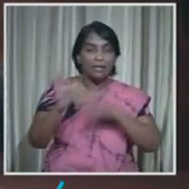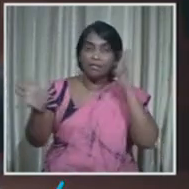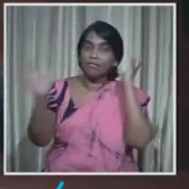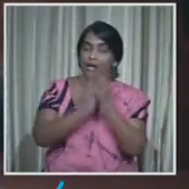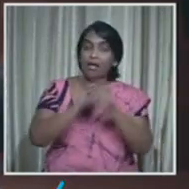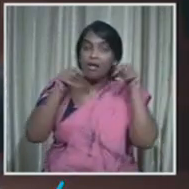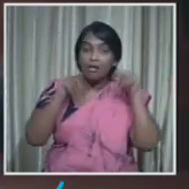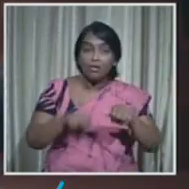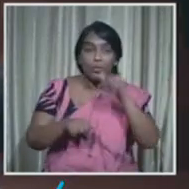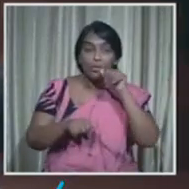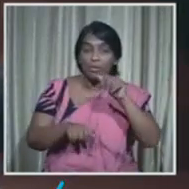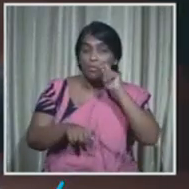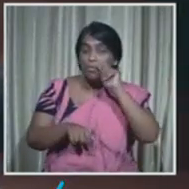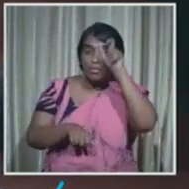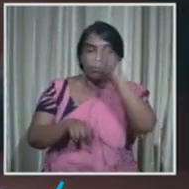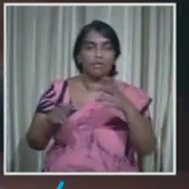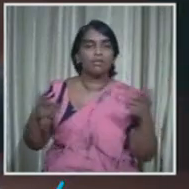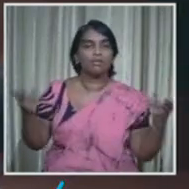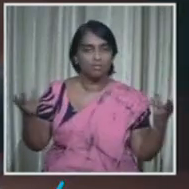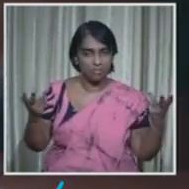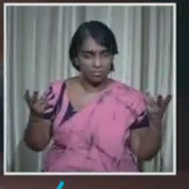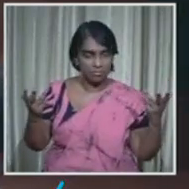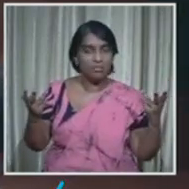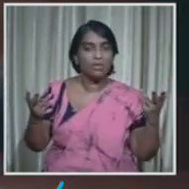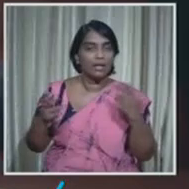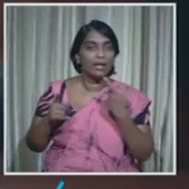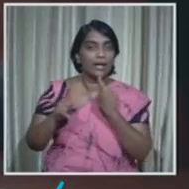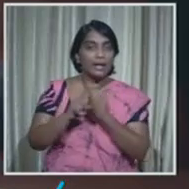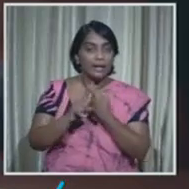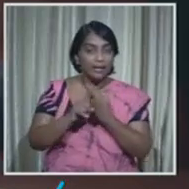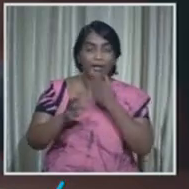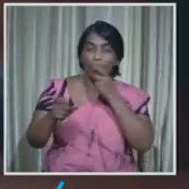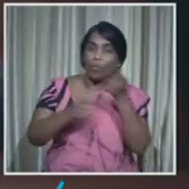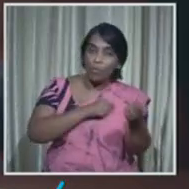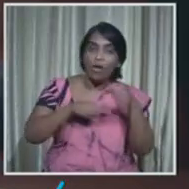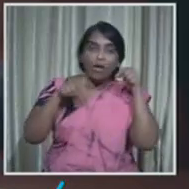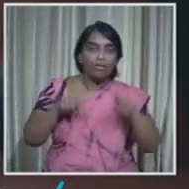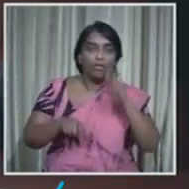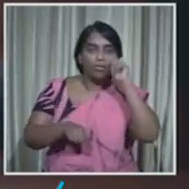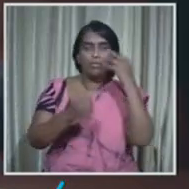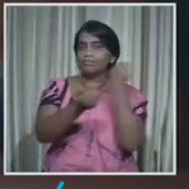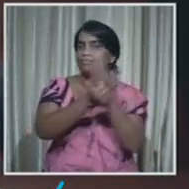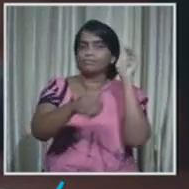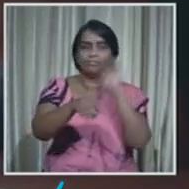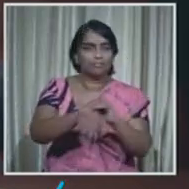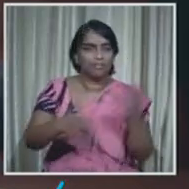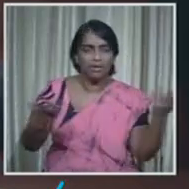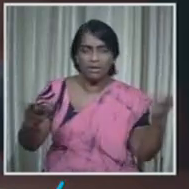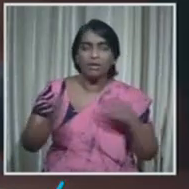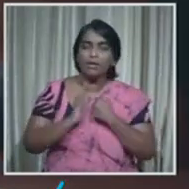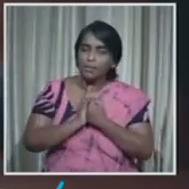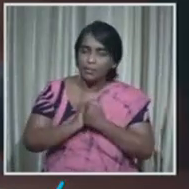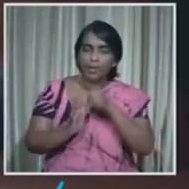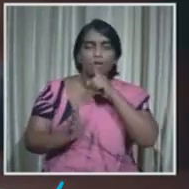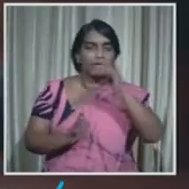අදත් විත්තිකරුවෙක් නැහැ ගරු කතානායකතුමනි කිත් නාරට පහර දුන්නා අද කිසි කෙනෙක් අත්අඩංගු කොට අරන්නේ නැහැ ගරු